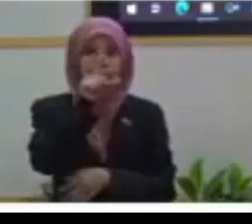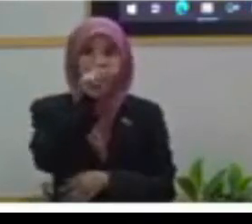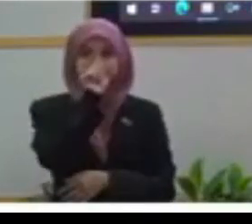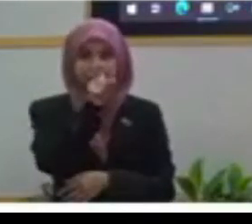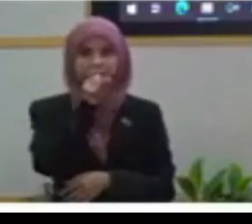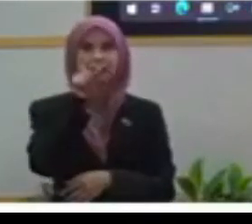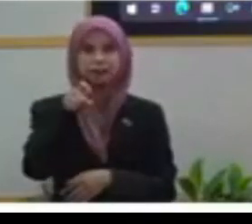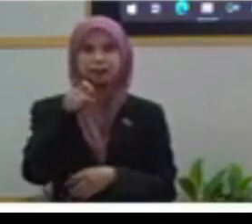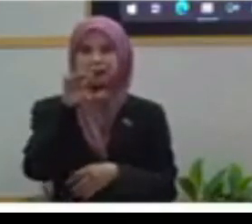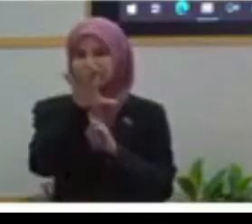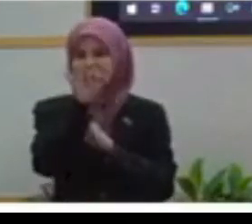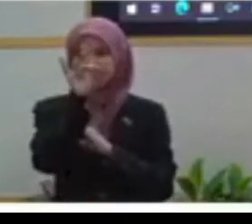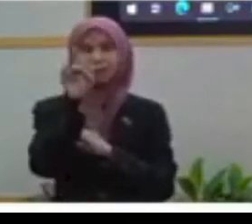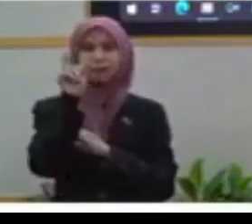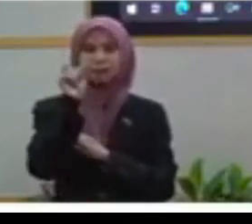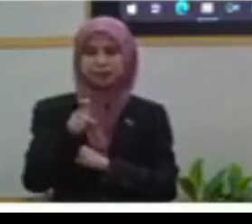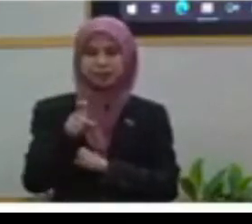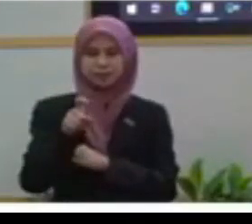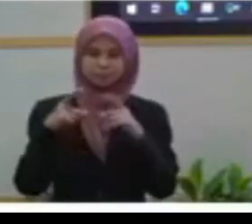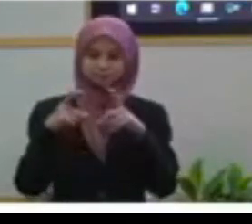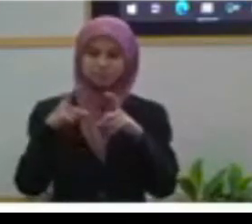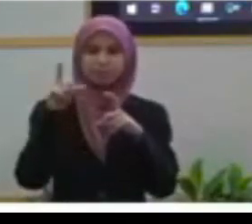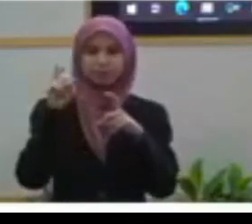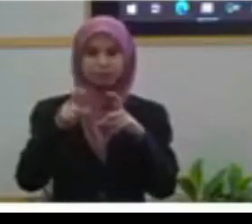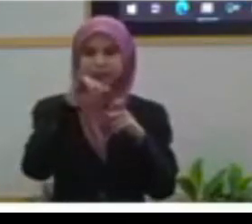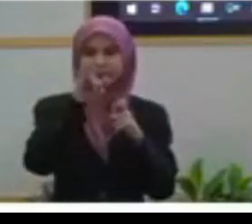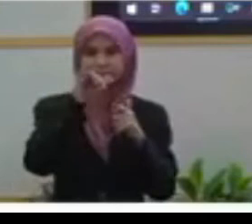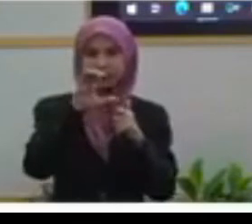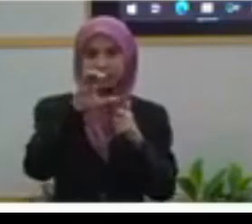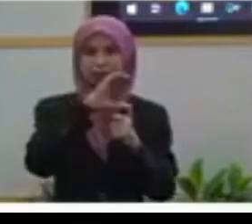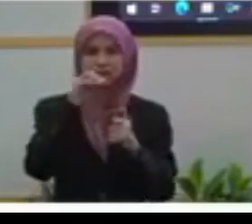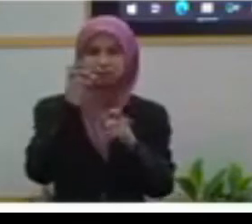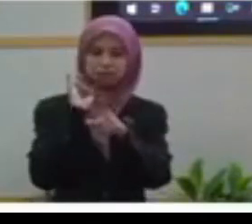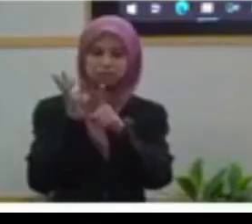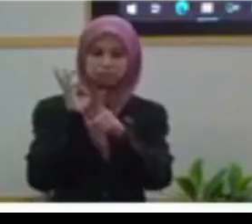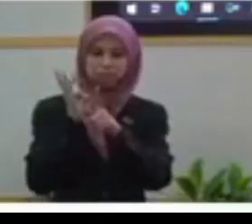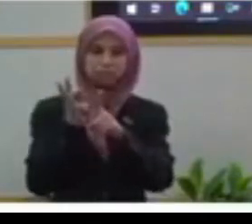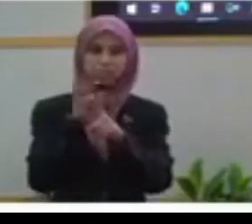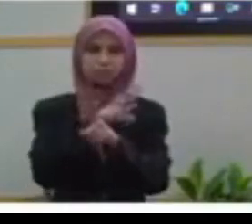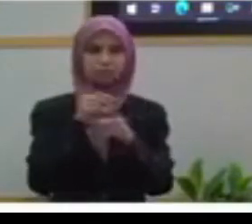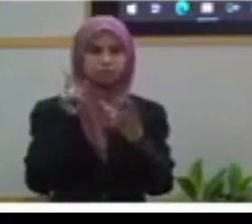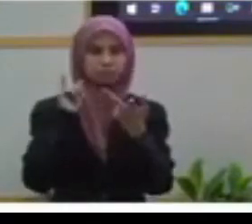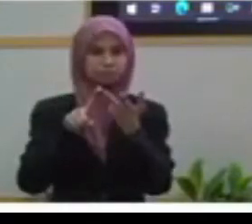dulu. Scan kad pengenalan, scan kad OKU, scan